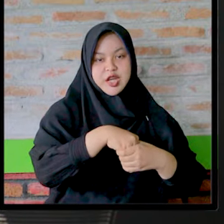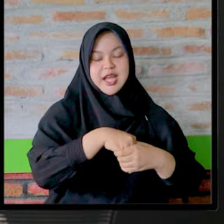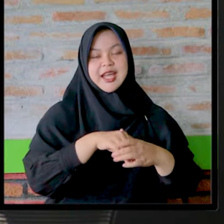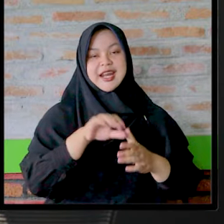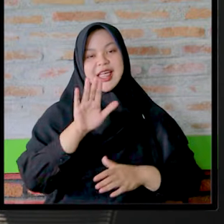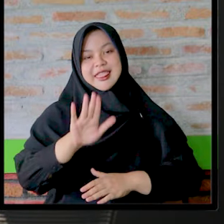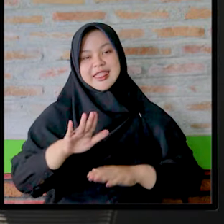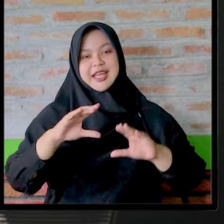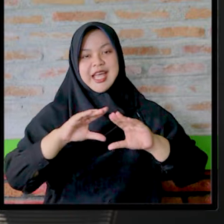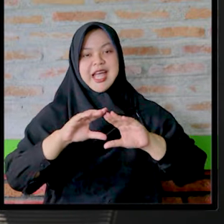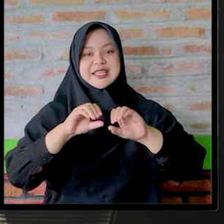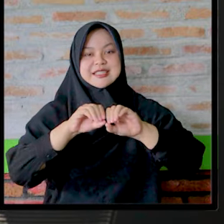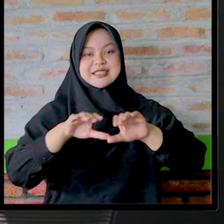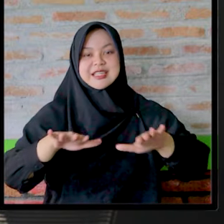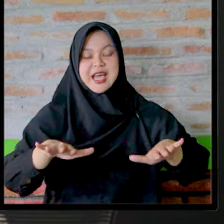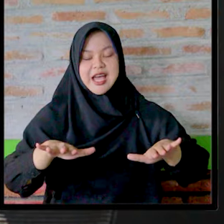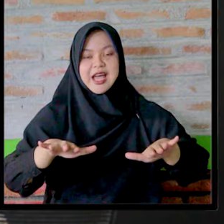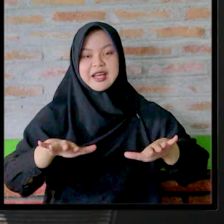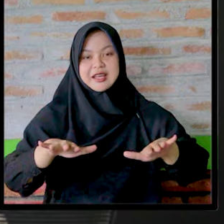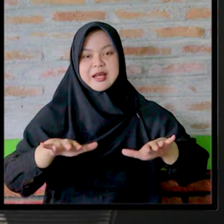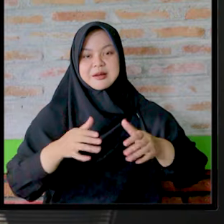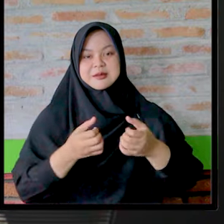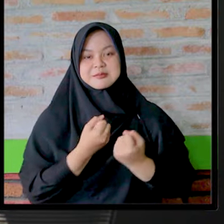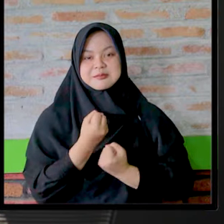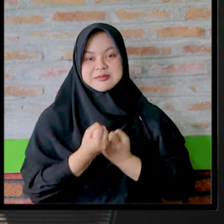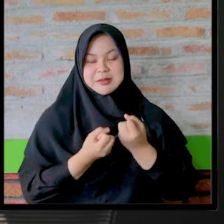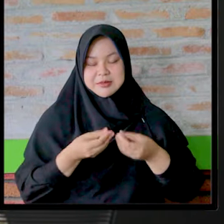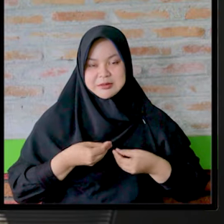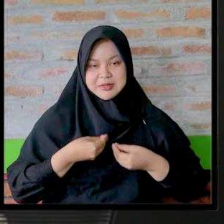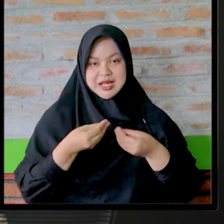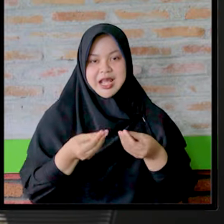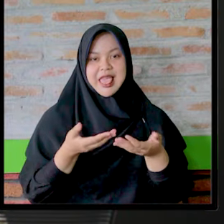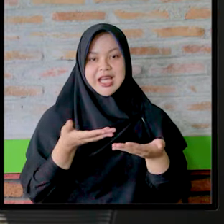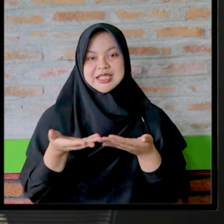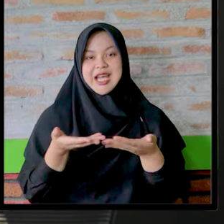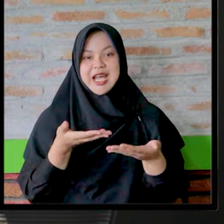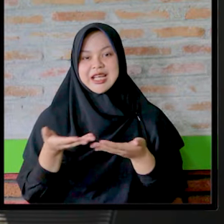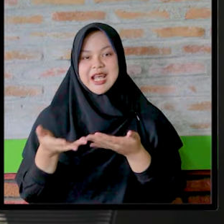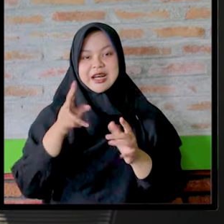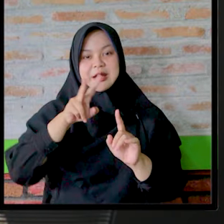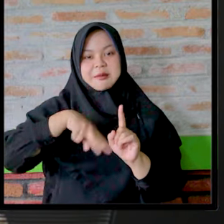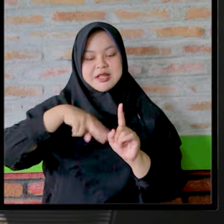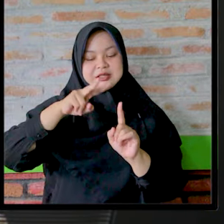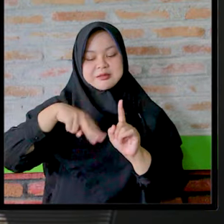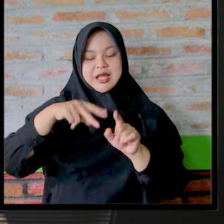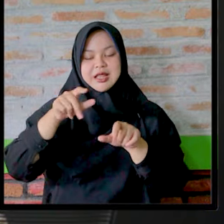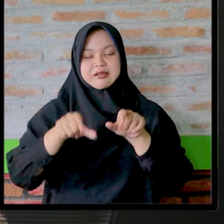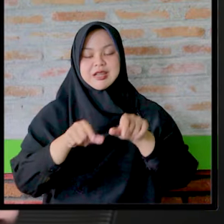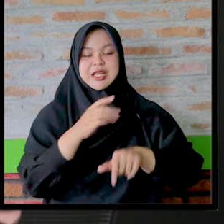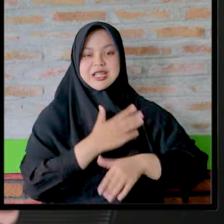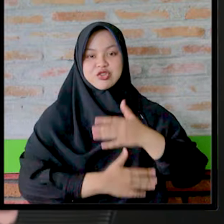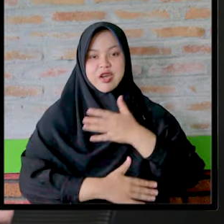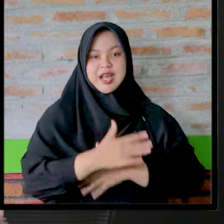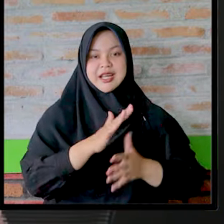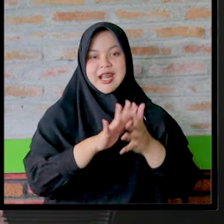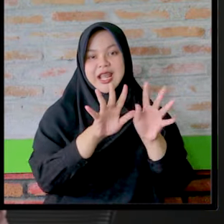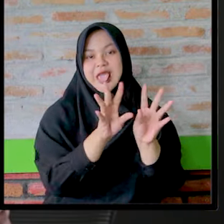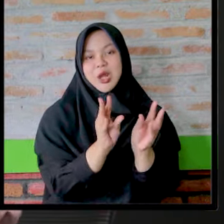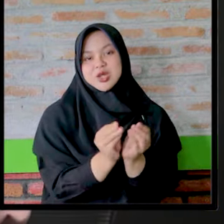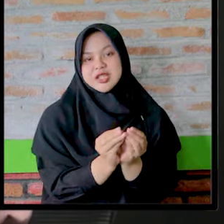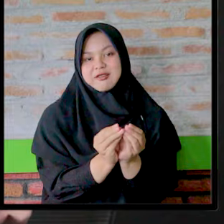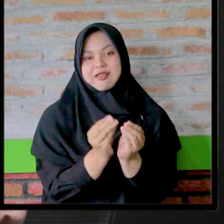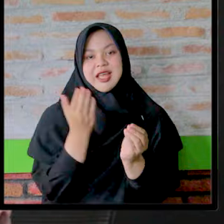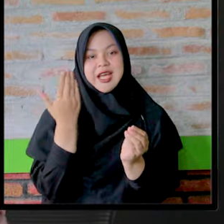ee dalam melakukan layanannya sudah berperspektif Ee diabel dan juga inklusif tadi ya Iya